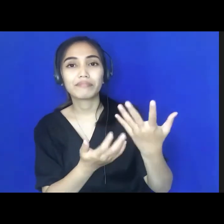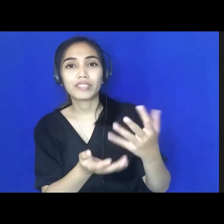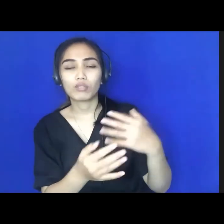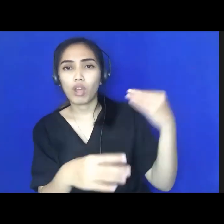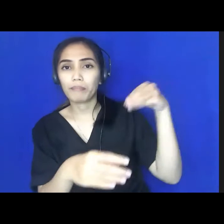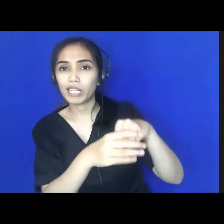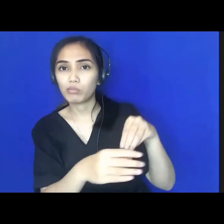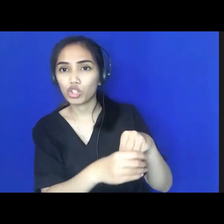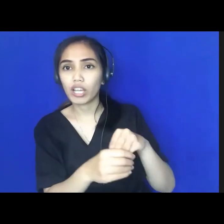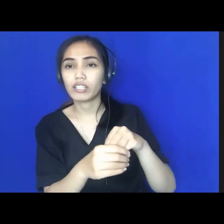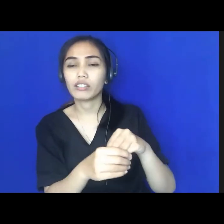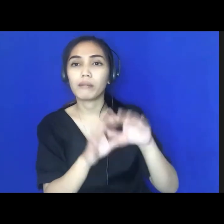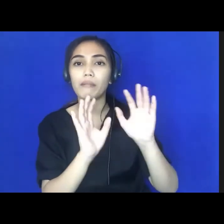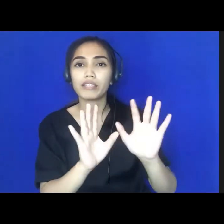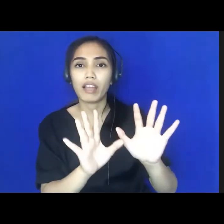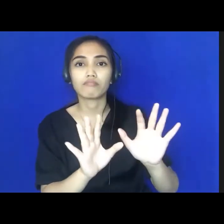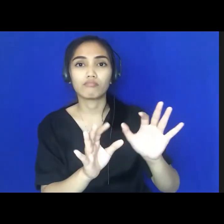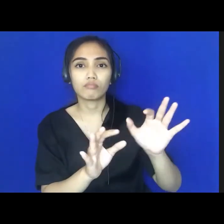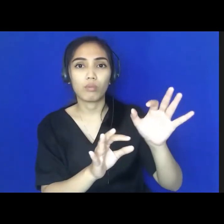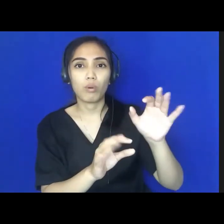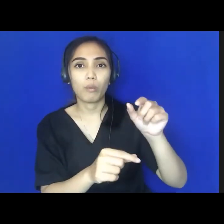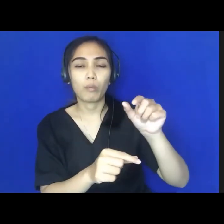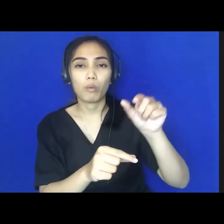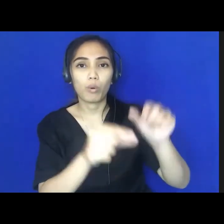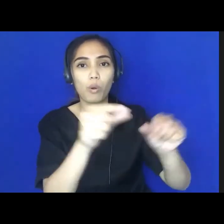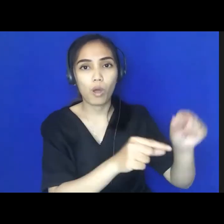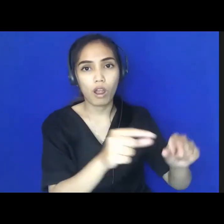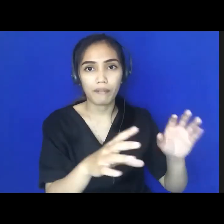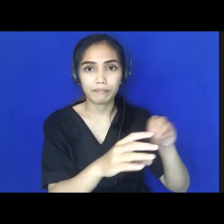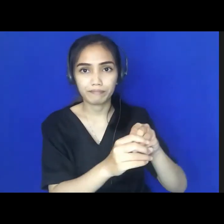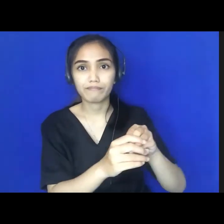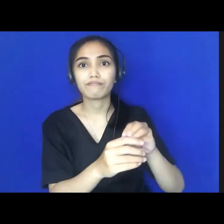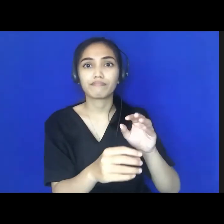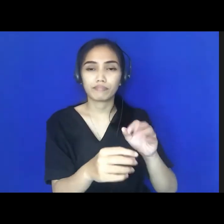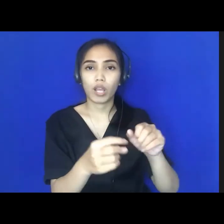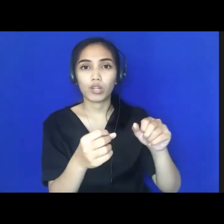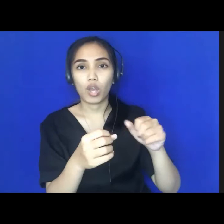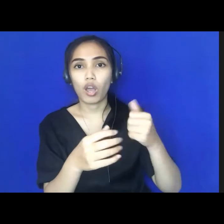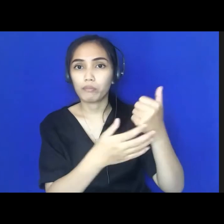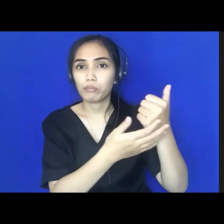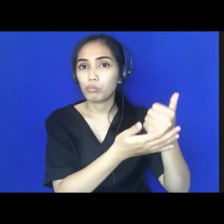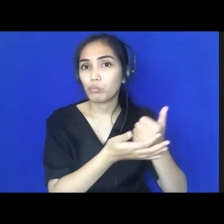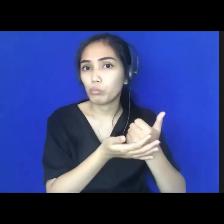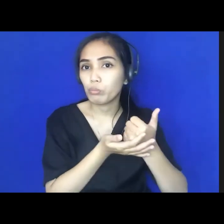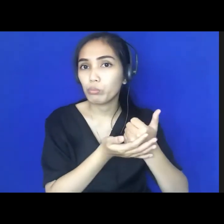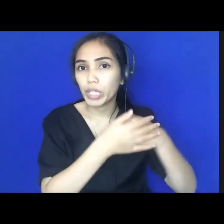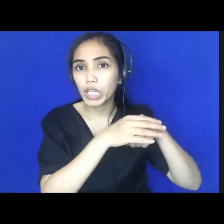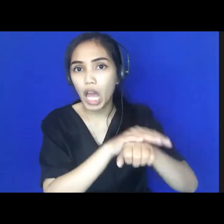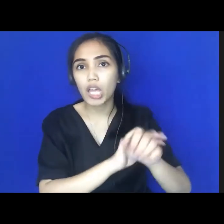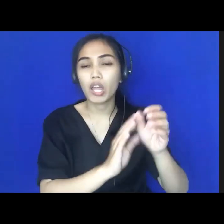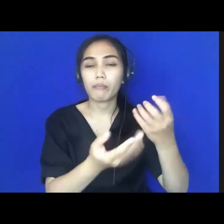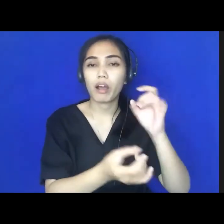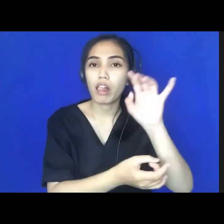melibatkan berbagai pihak, terutama juga untuk sebenarnya mempersiapkan kehamilan itu sendiri. Jadi kalau tadi